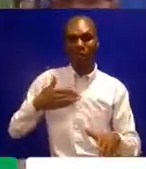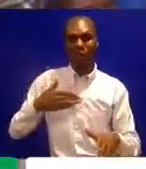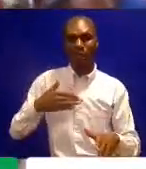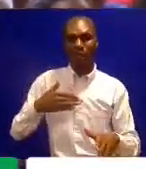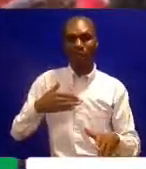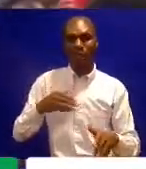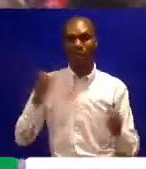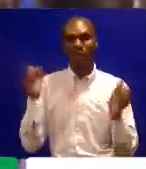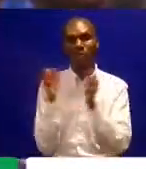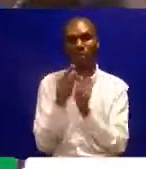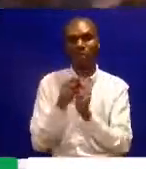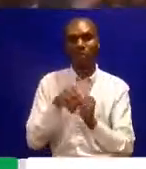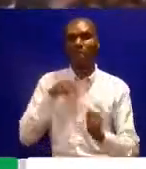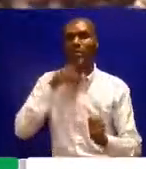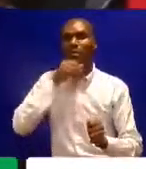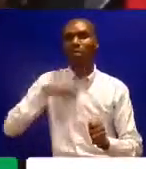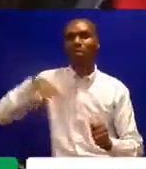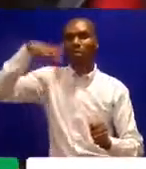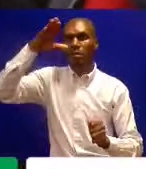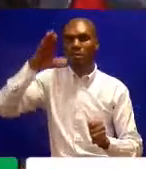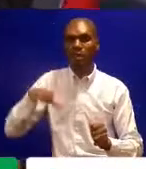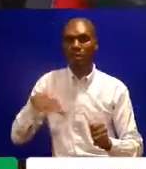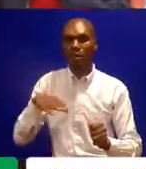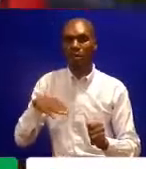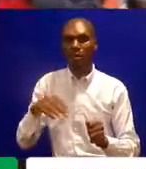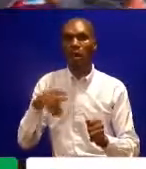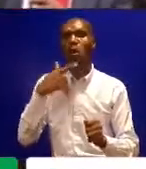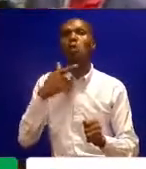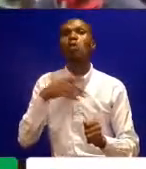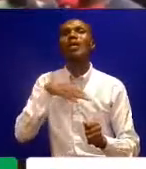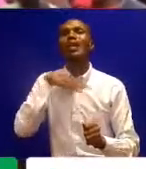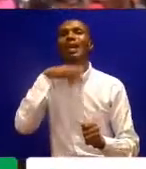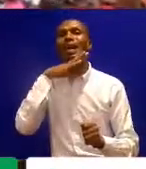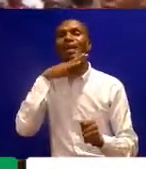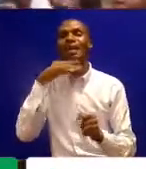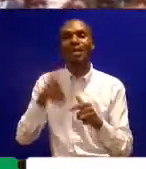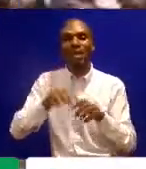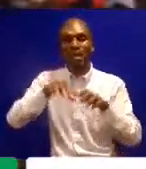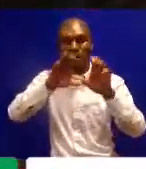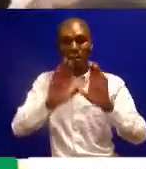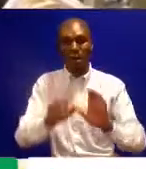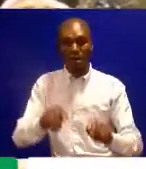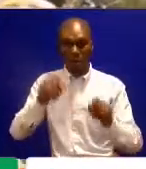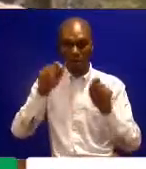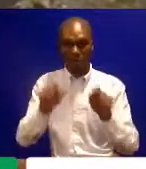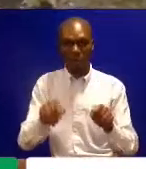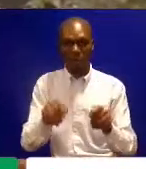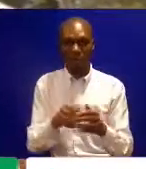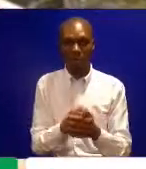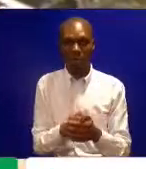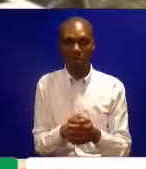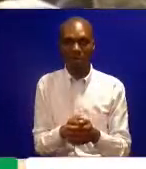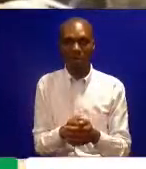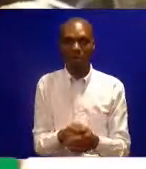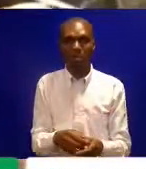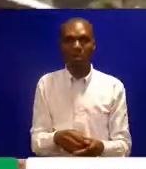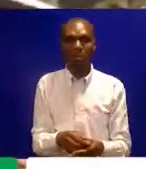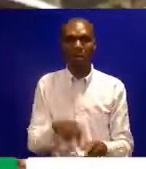ikomine mwikira sikia gata tu. Uyo siretie obogimabuaye atugutua litukulia rero. Anaitwa